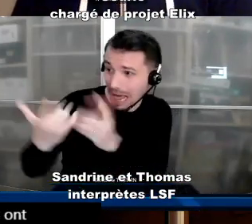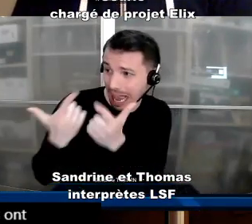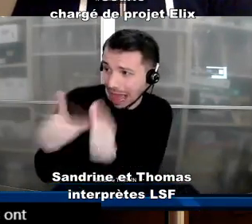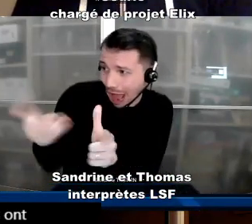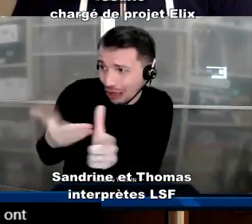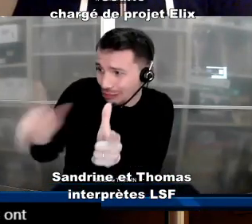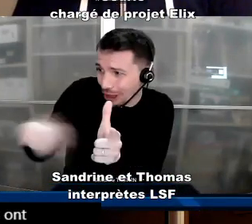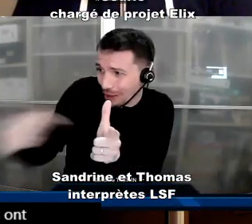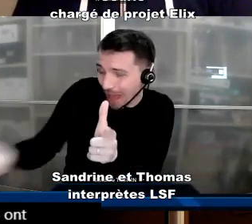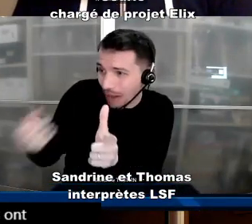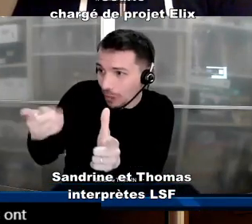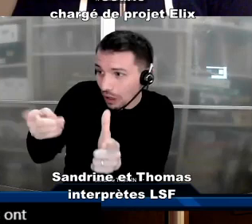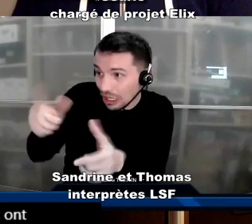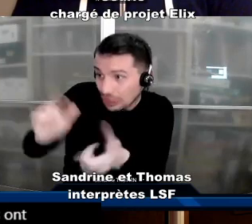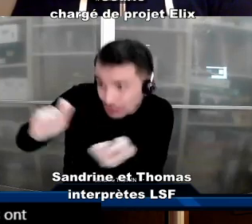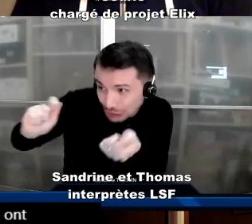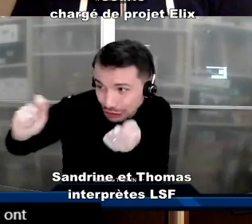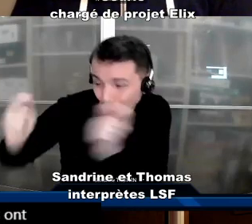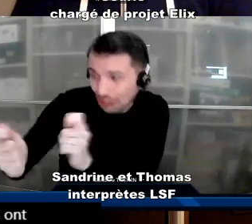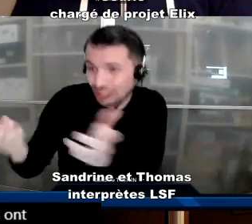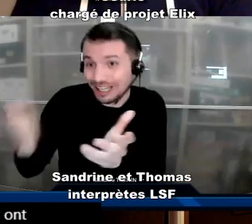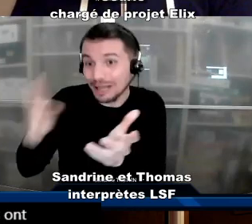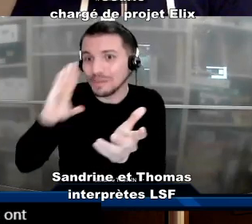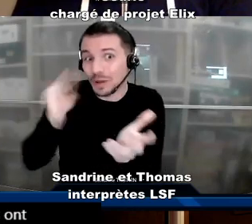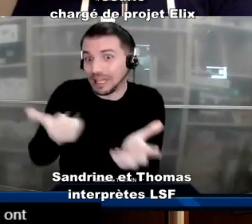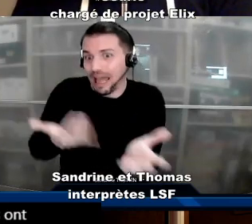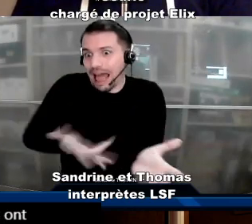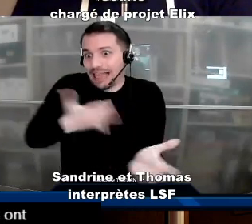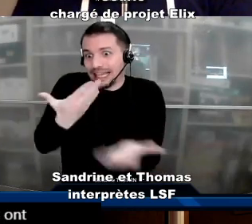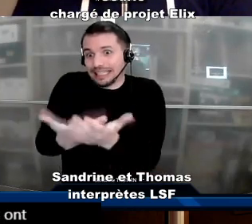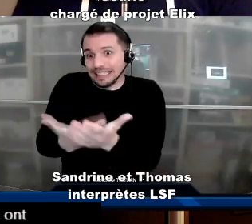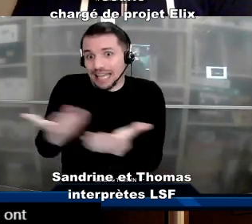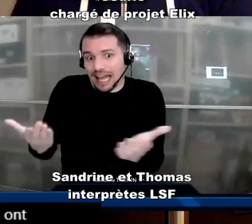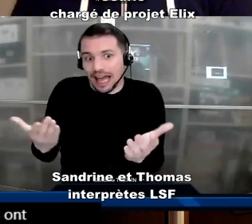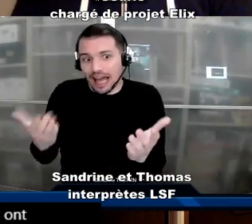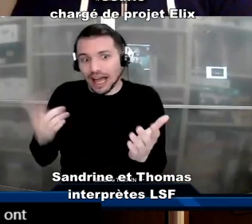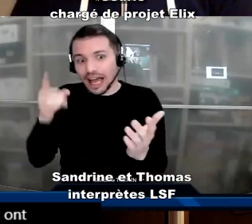Donc, voilà, c'est ça qui est intéressant avec